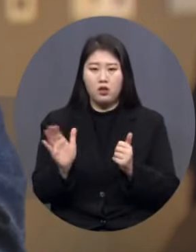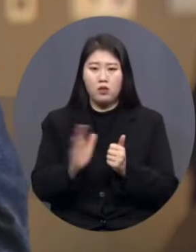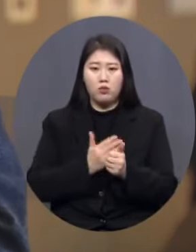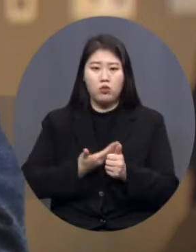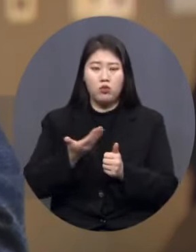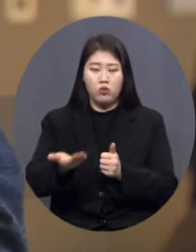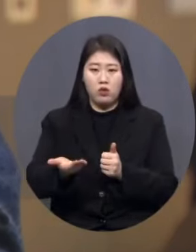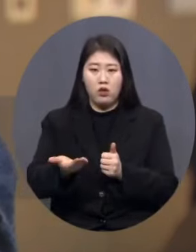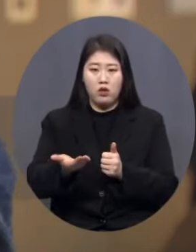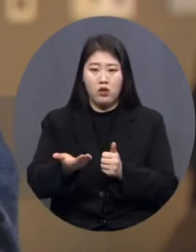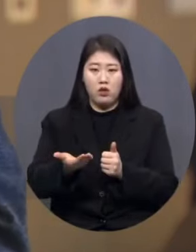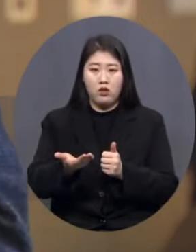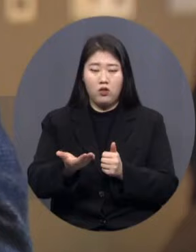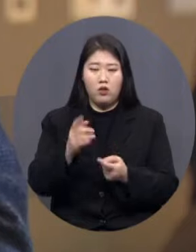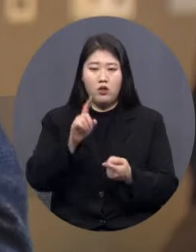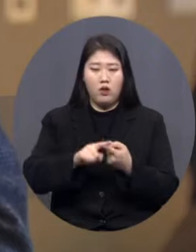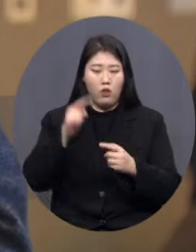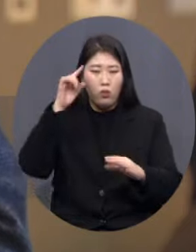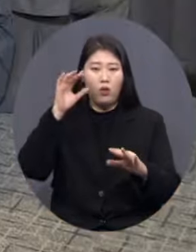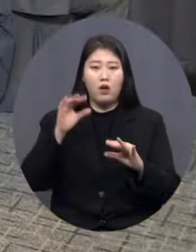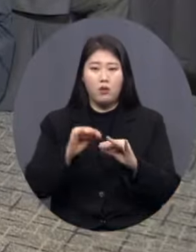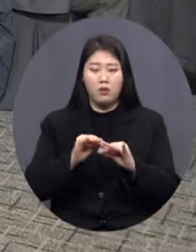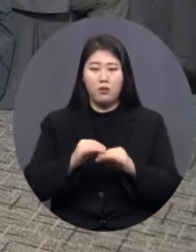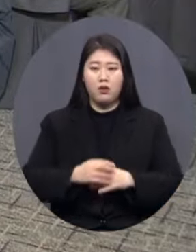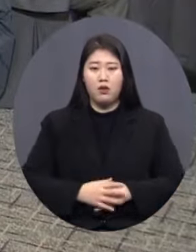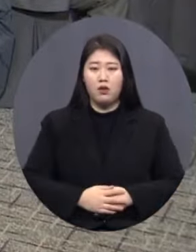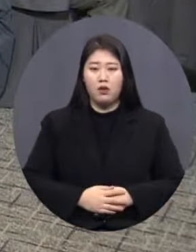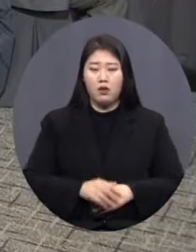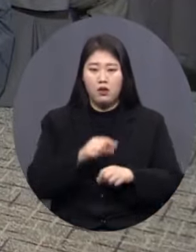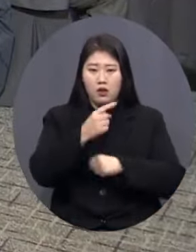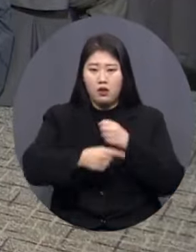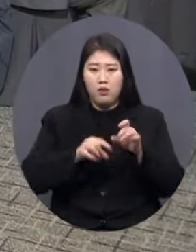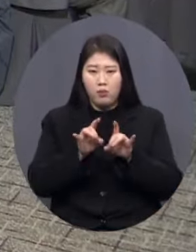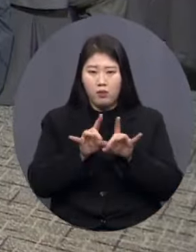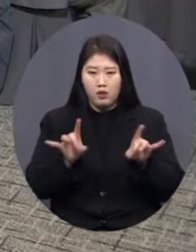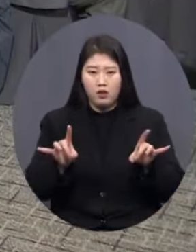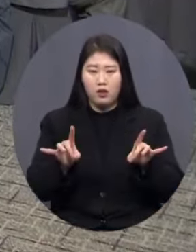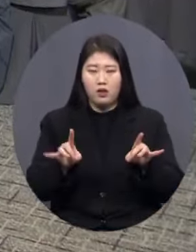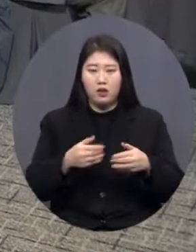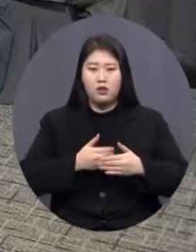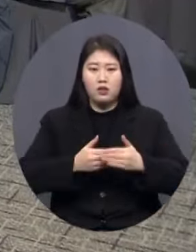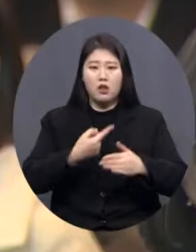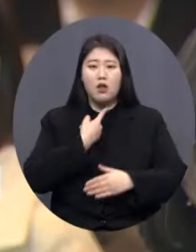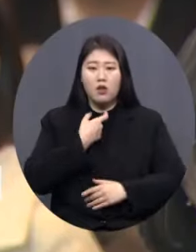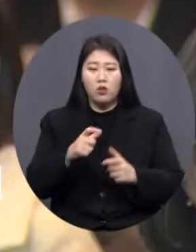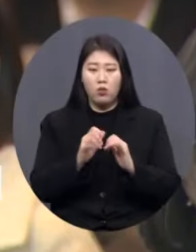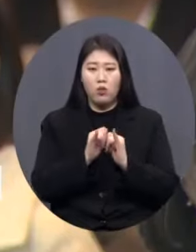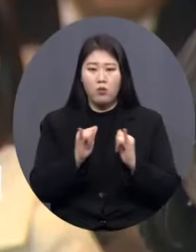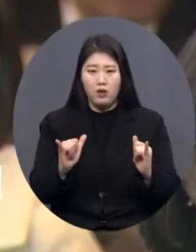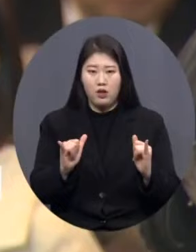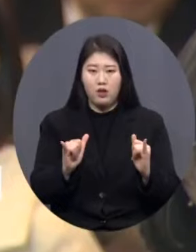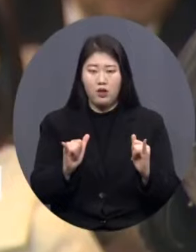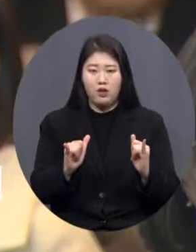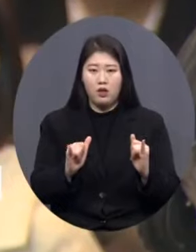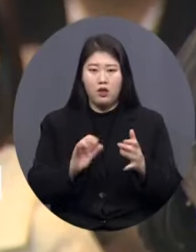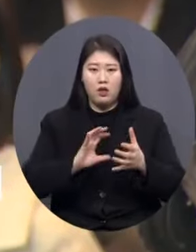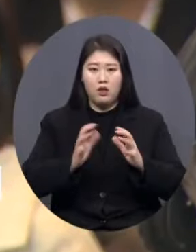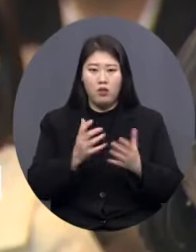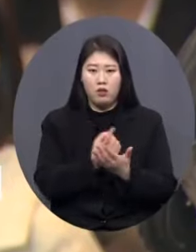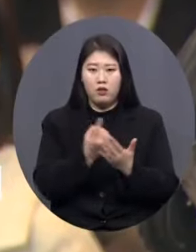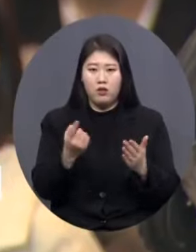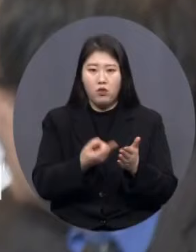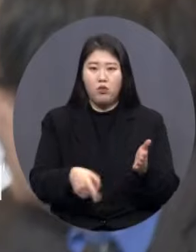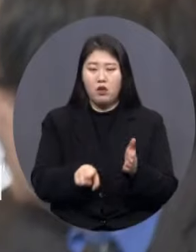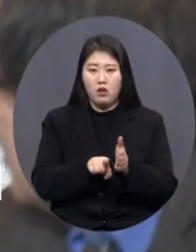주신다는 말씀에 적극적으로 공감합니다. 해마다 형식적으로 이루어지는 도민과의 대화를 벗어나기 위해 참석자